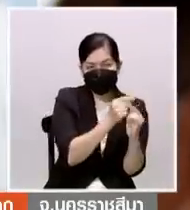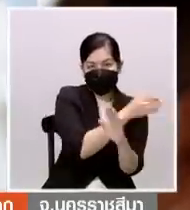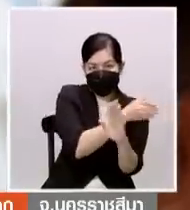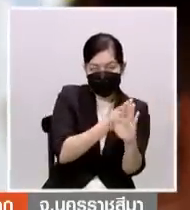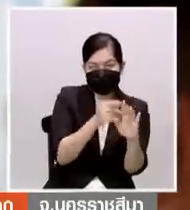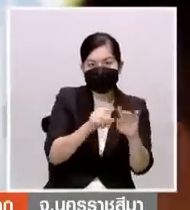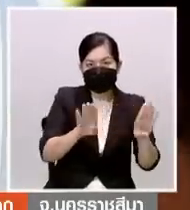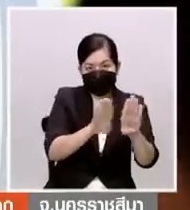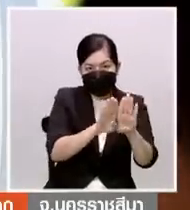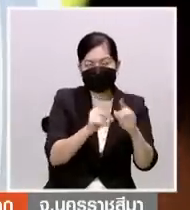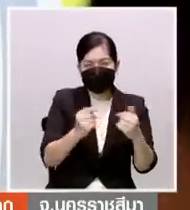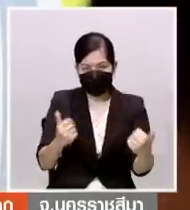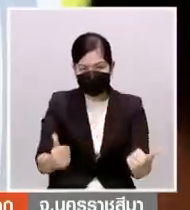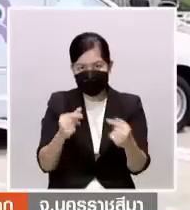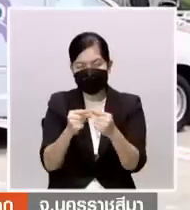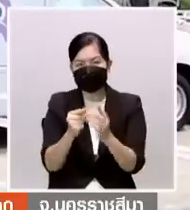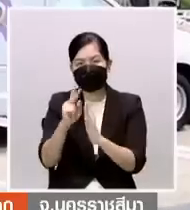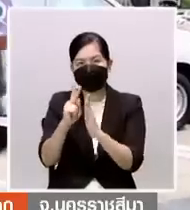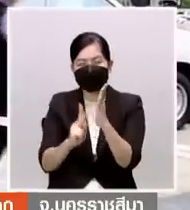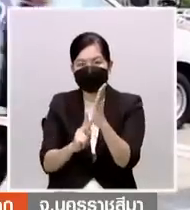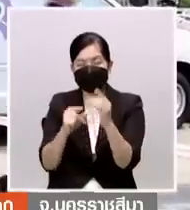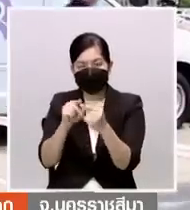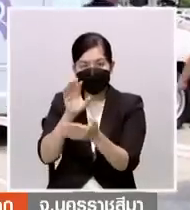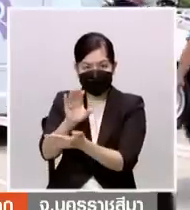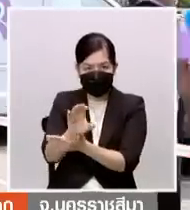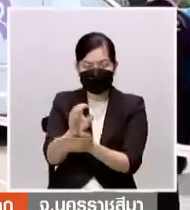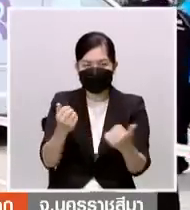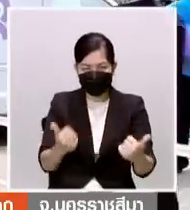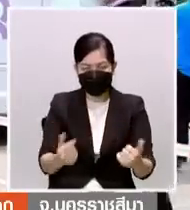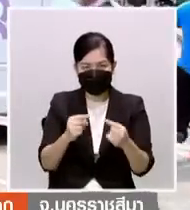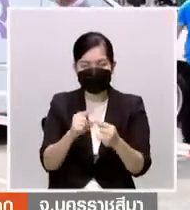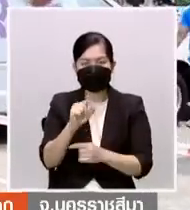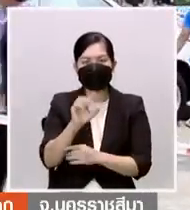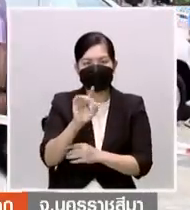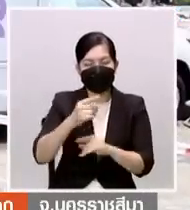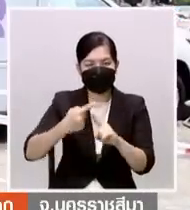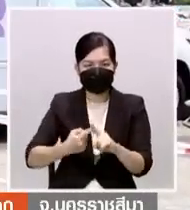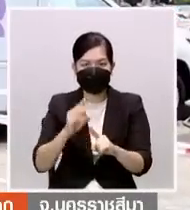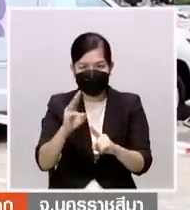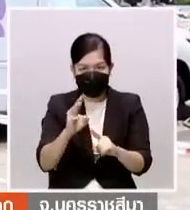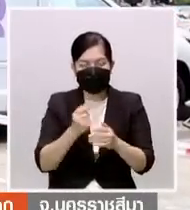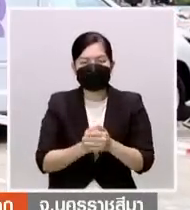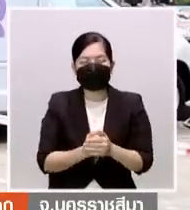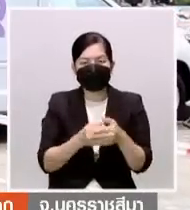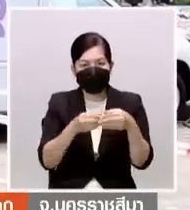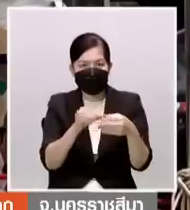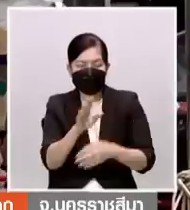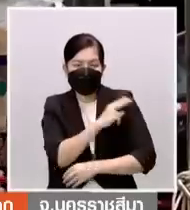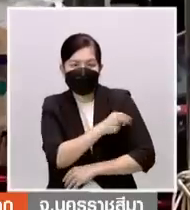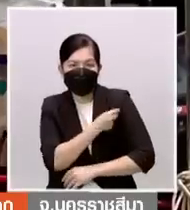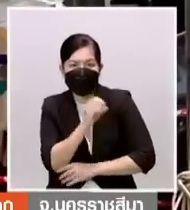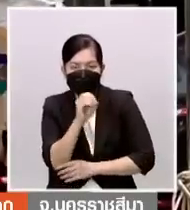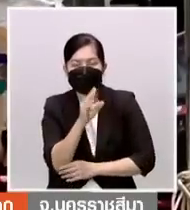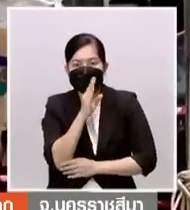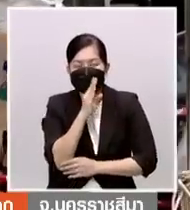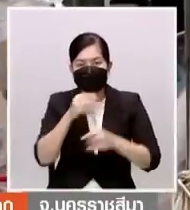จะมีผลบังคับใช้ในวันนี้28มิถุนายนคือคุณหมอเนี่ยบอกว่าขอให้ผู้ที่เดินทางมาจากจังหวัดพื้นที่เสี่ยงสูง